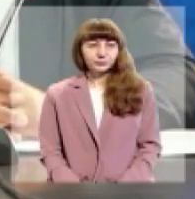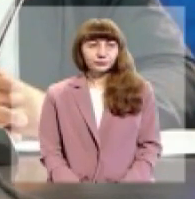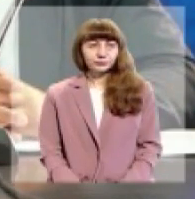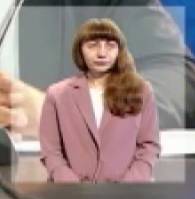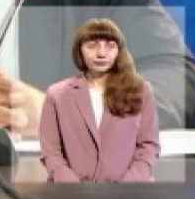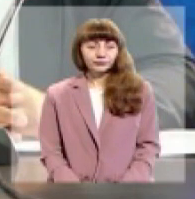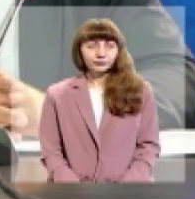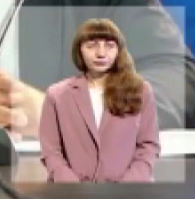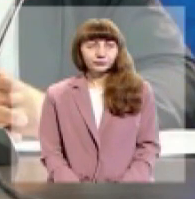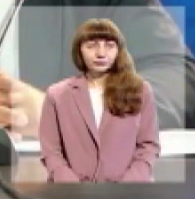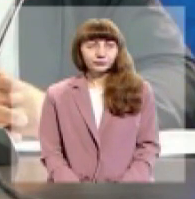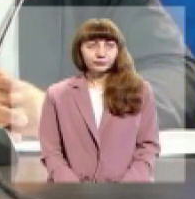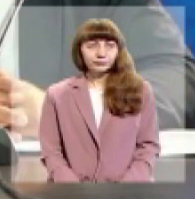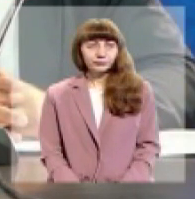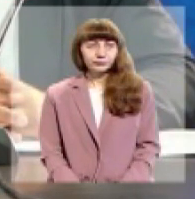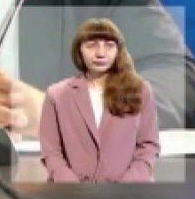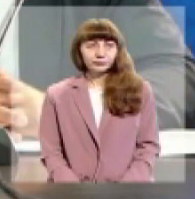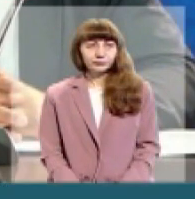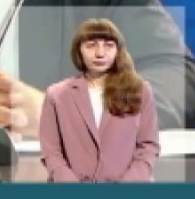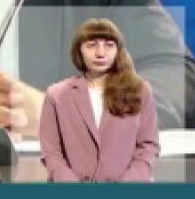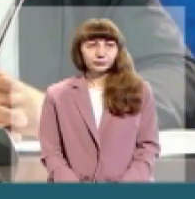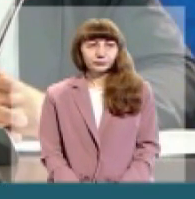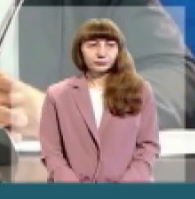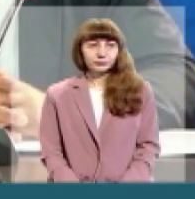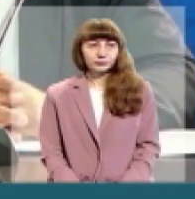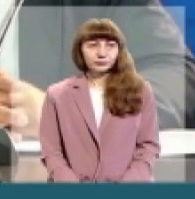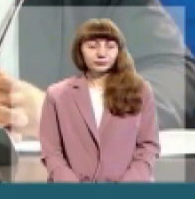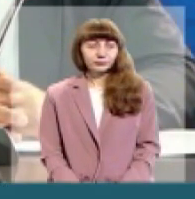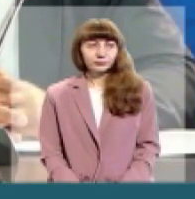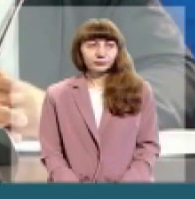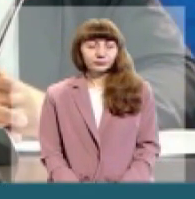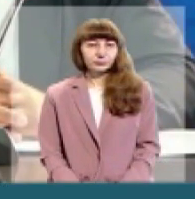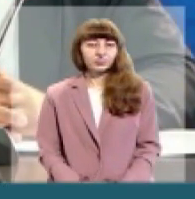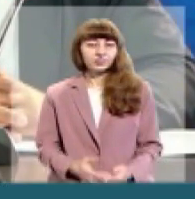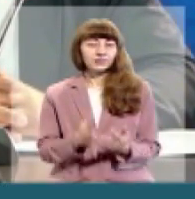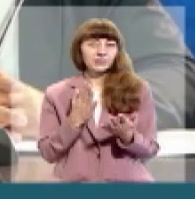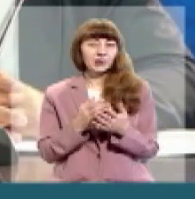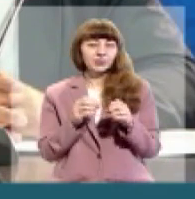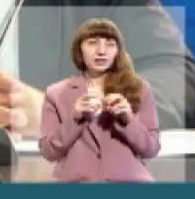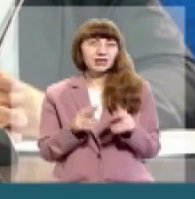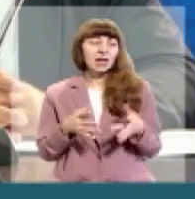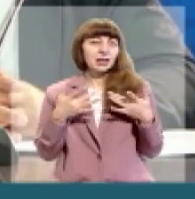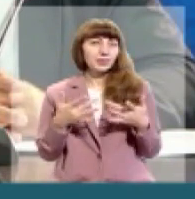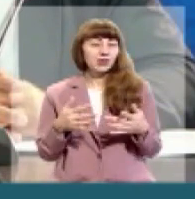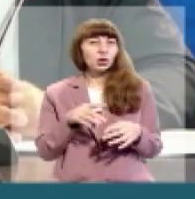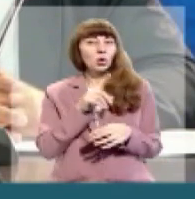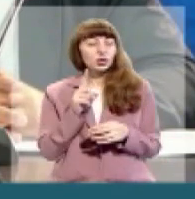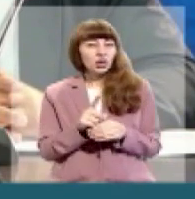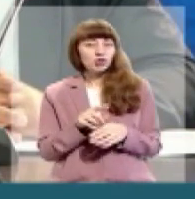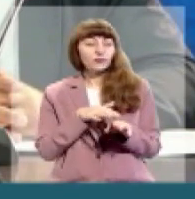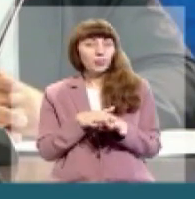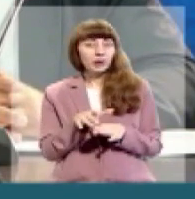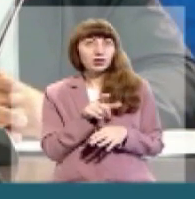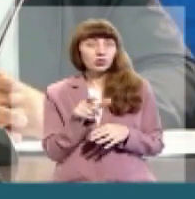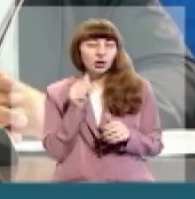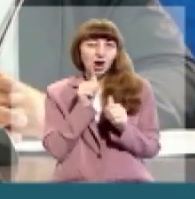және пайдалану қағидаларында табиғи газды күнделікті пайдалану кезінде тұтынушылар білеуі және сақтауы қажет негізгі талаптар жазылған.